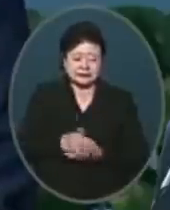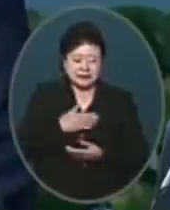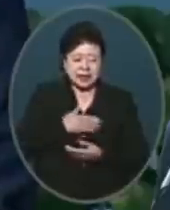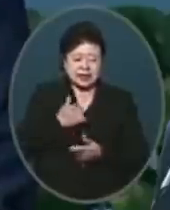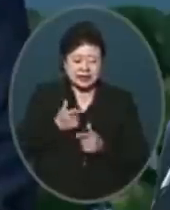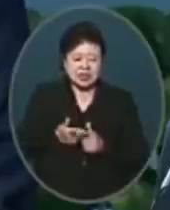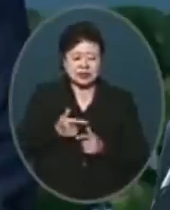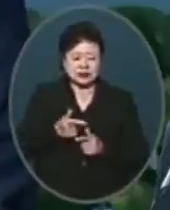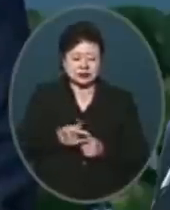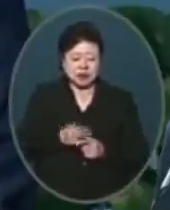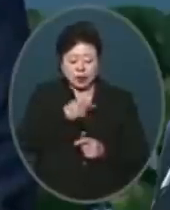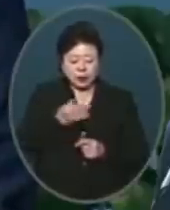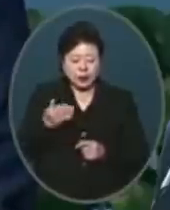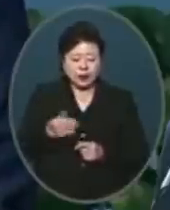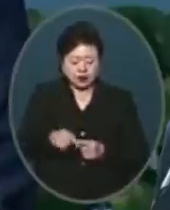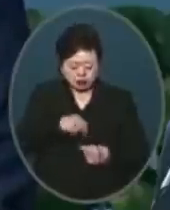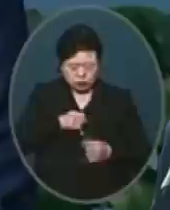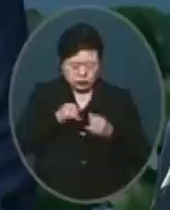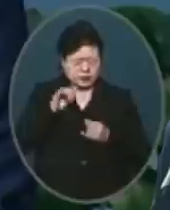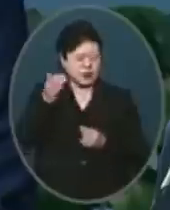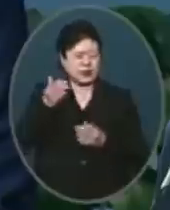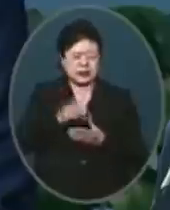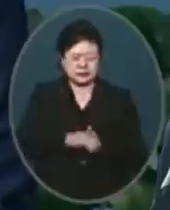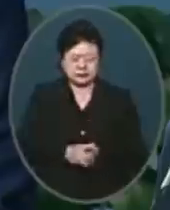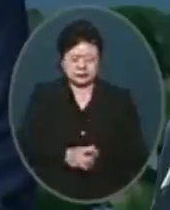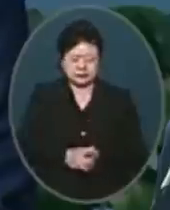나는 예수 그리스도의 보혈로 의로운 사람이 되었다.